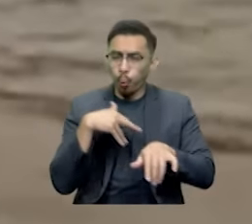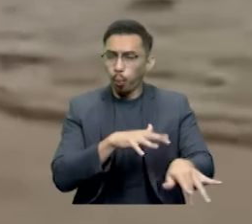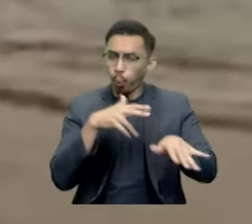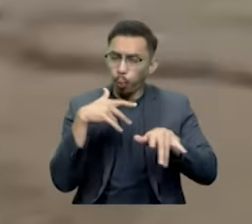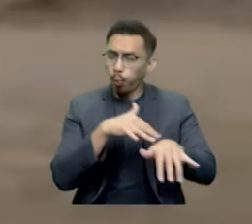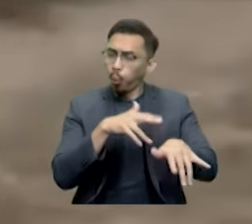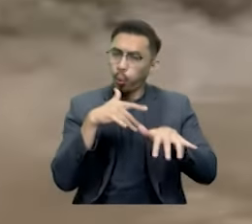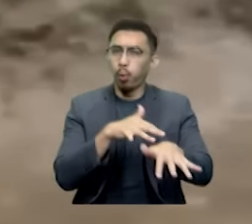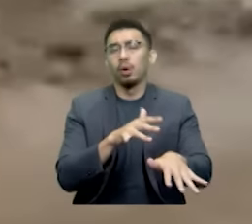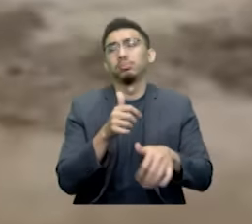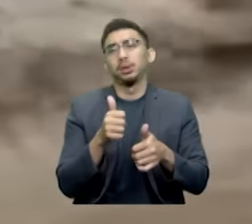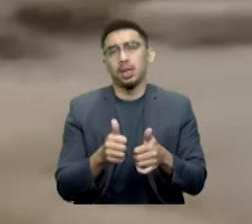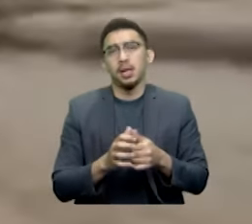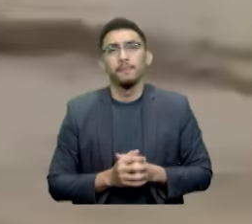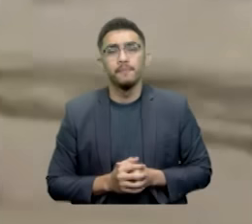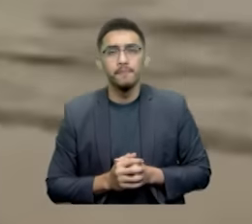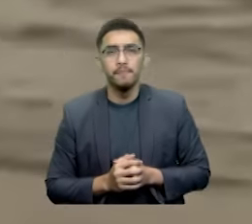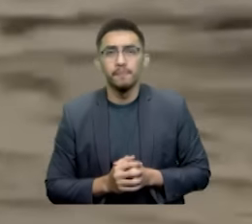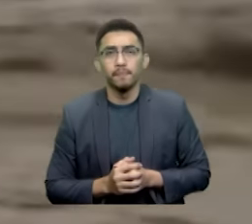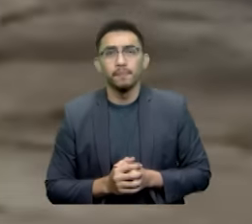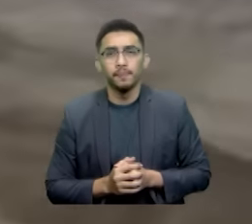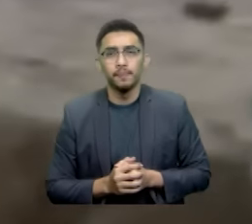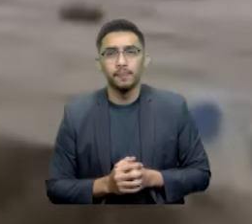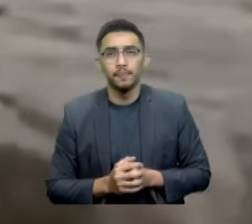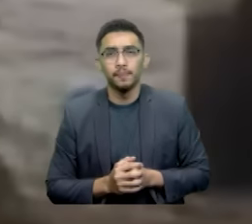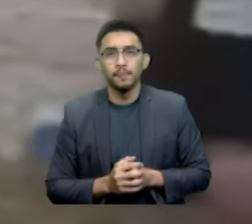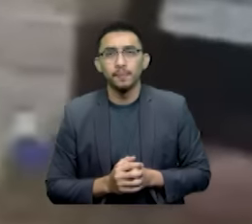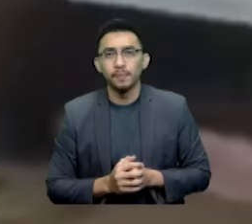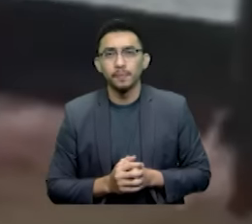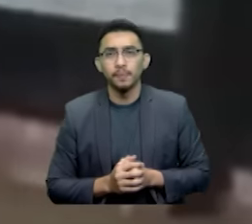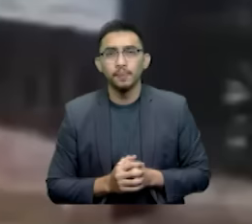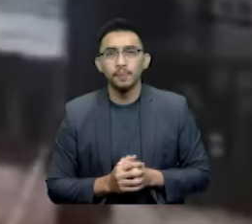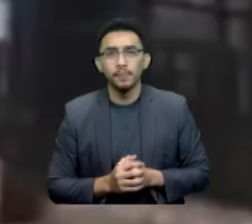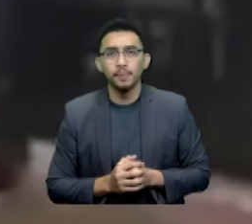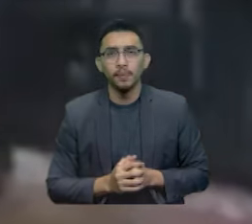Dari Kabupaten Kolaka, Sulawesi Tenggara, Yusrin Teddy, iNews melaporkan.